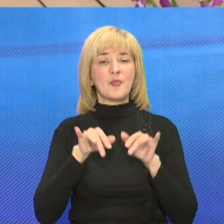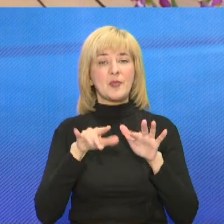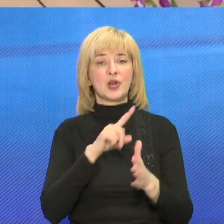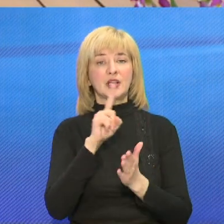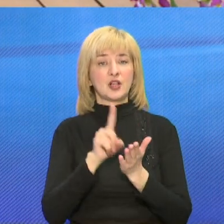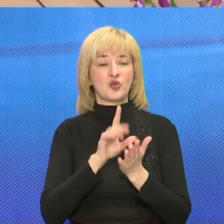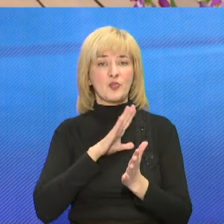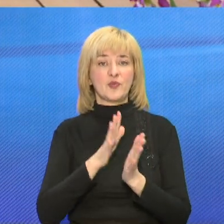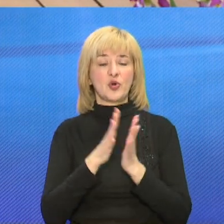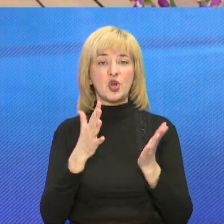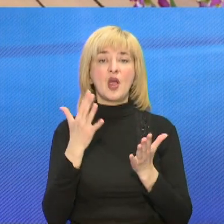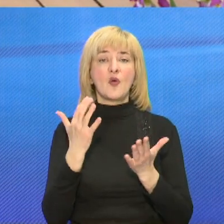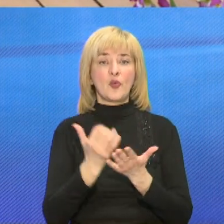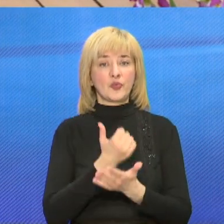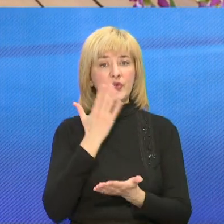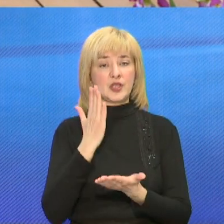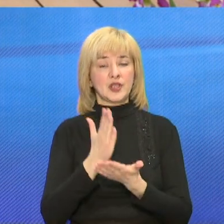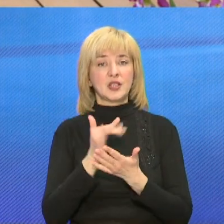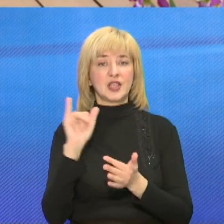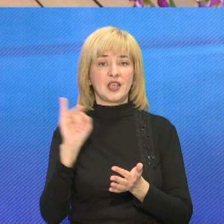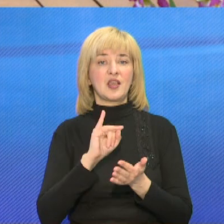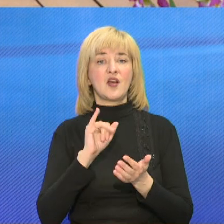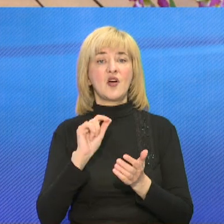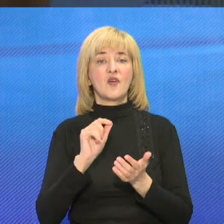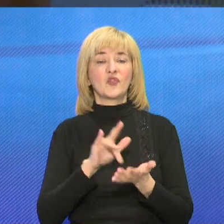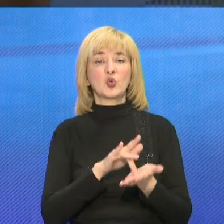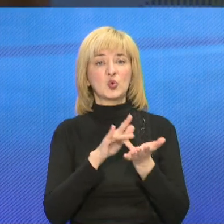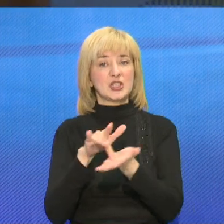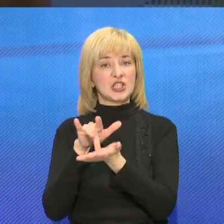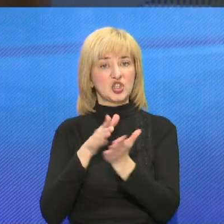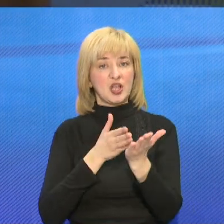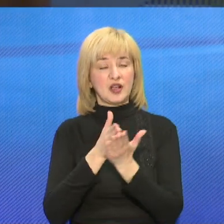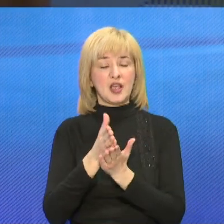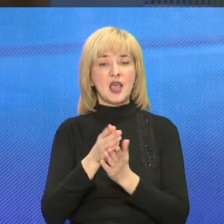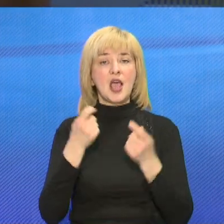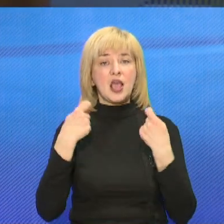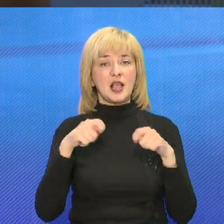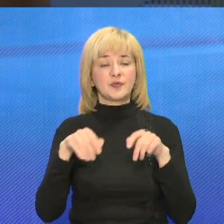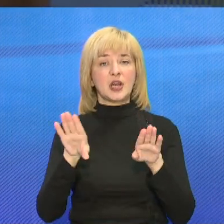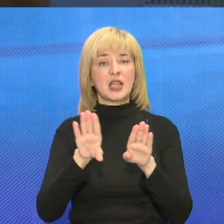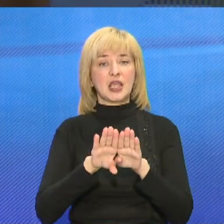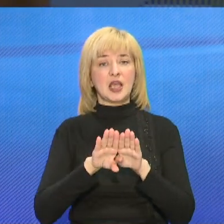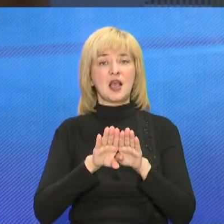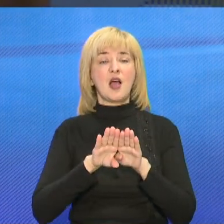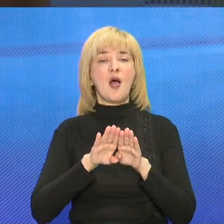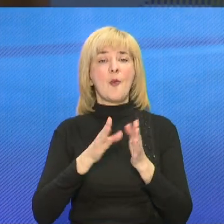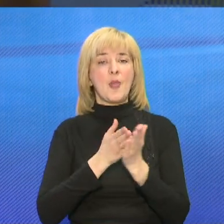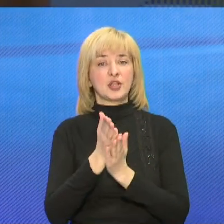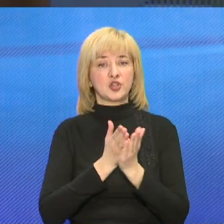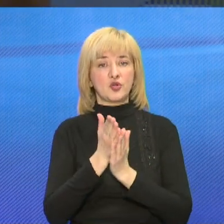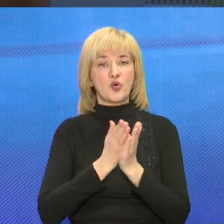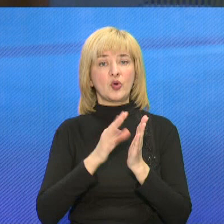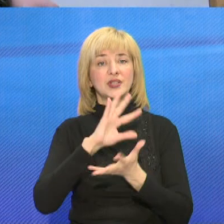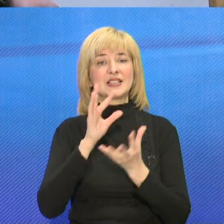больше. Певные поспехи и у туристической галине. Экспорт таких послуг, по словам специалистов, у регионе у 2021 году склал